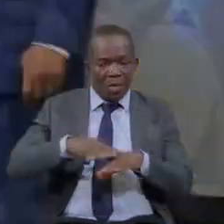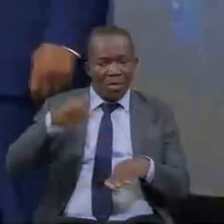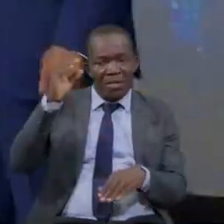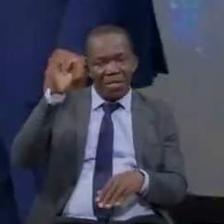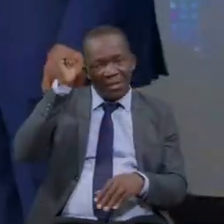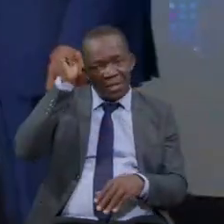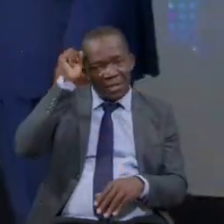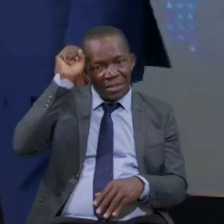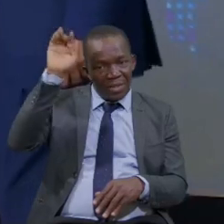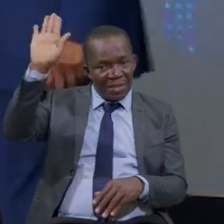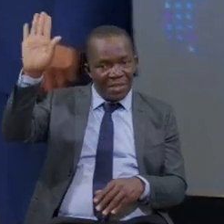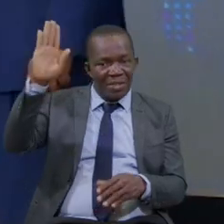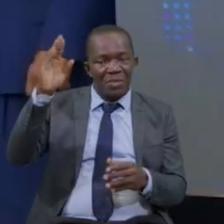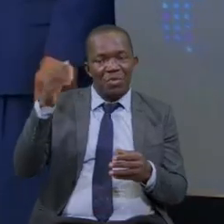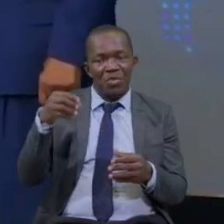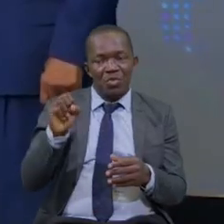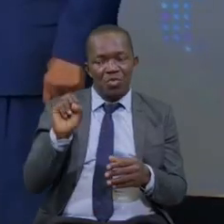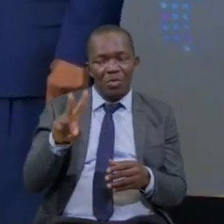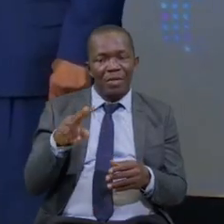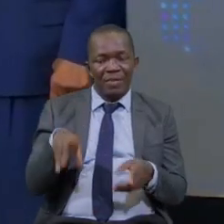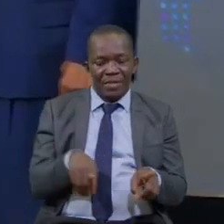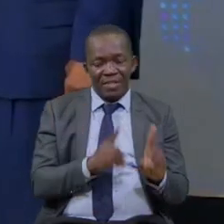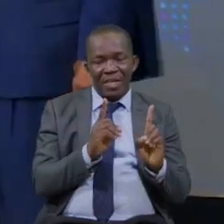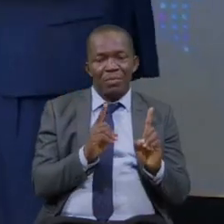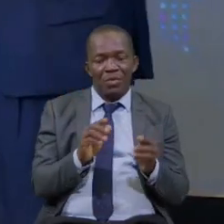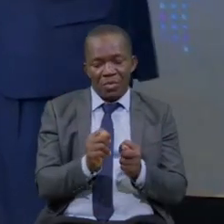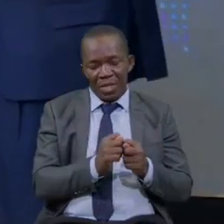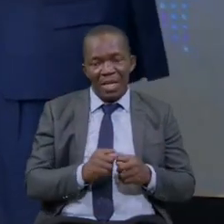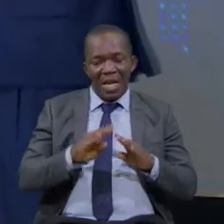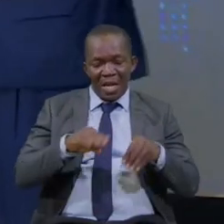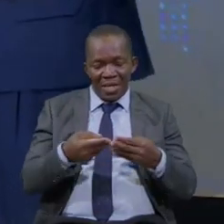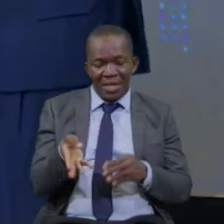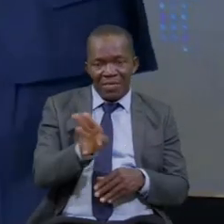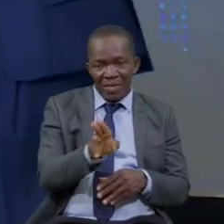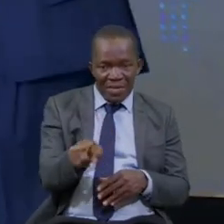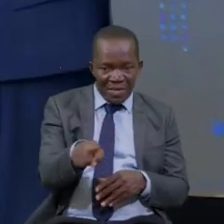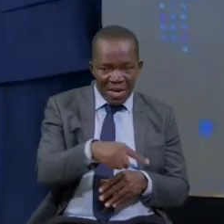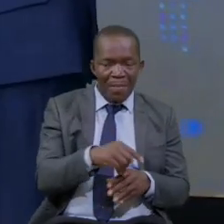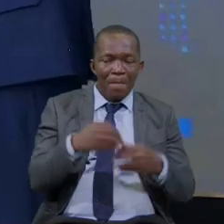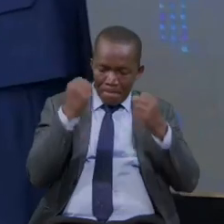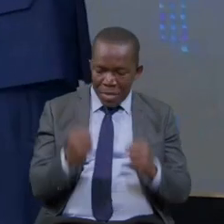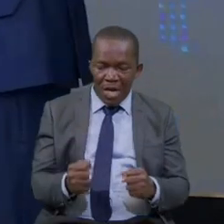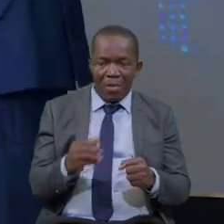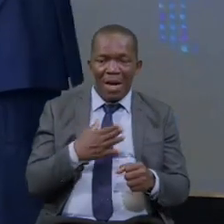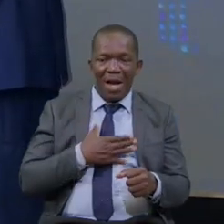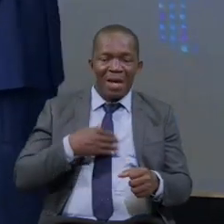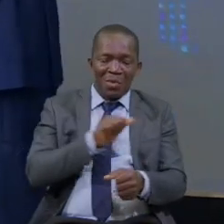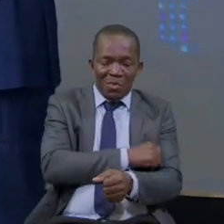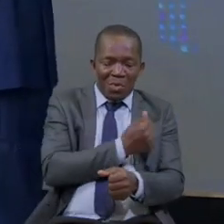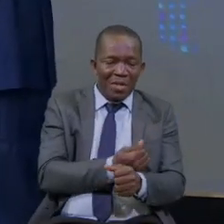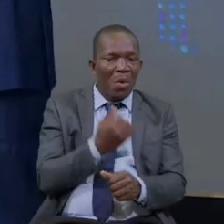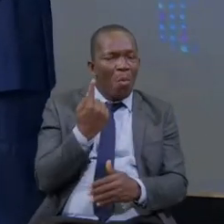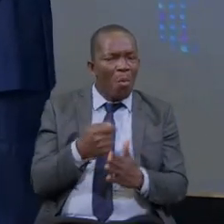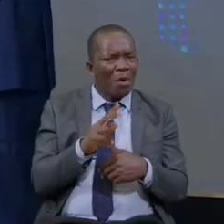Jésus ayant assemblé les douze, leur donna force et pouvoir. Sur quel type de puissance? La même puissance qu'il